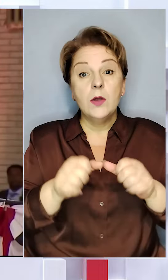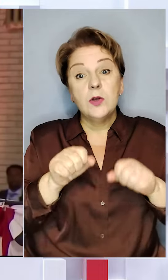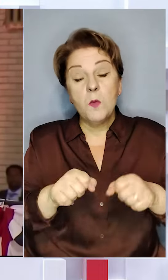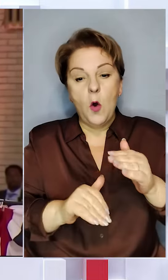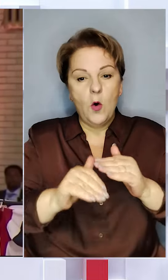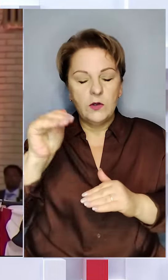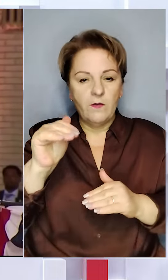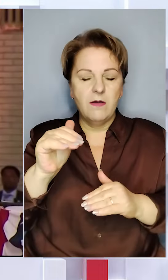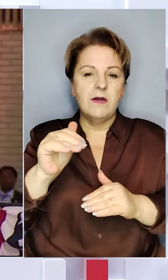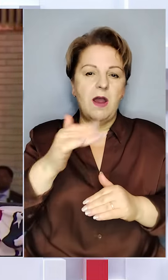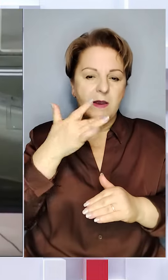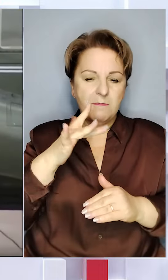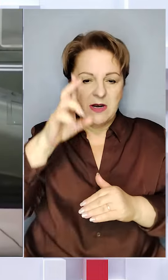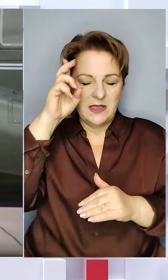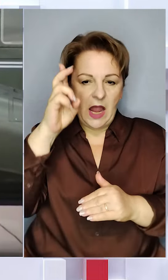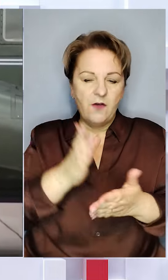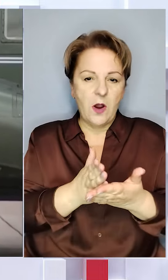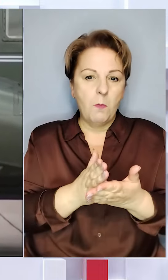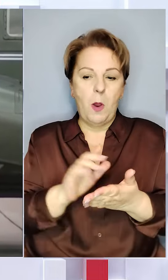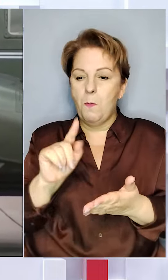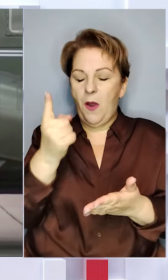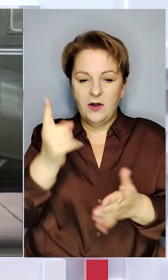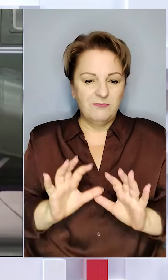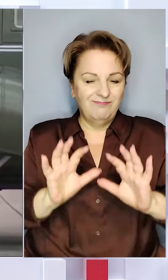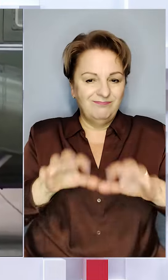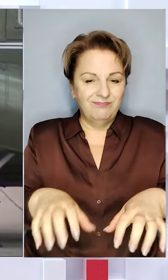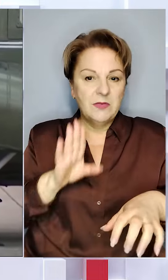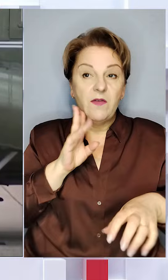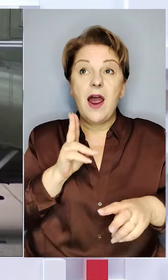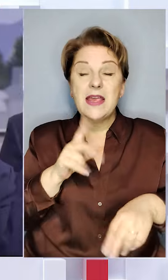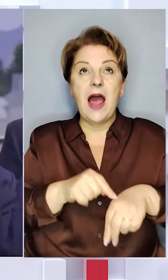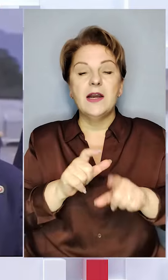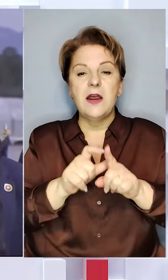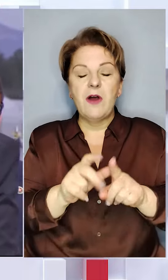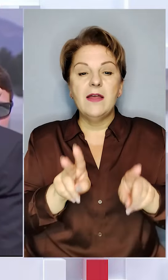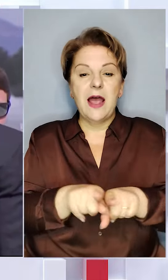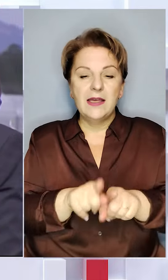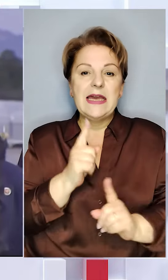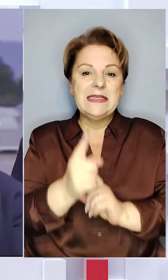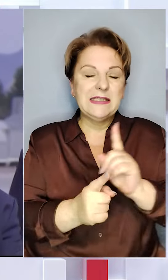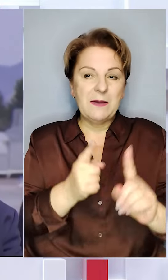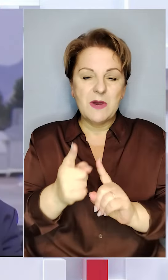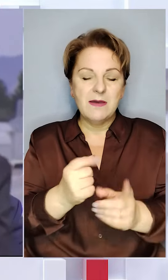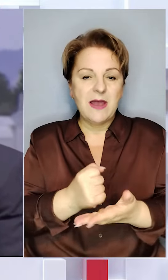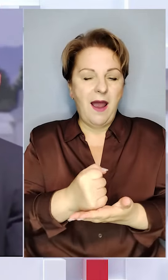може найвищий американський державний пост вперше очолити жінка? І як реагують на такі зміни кандидата у